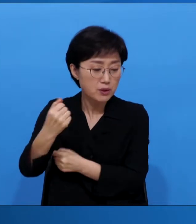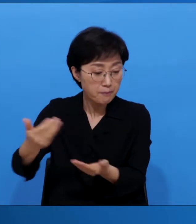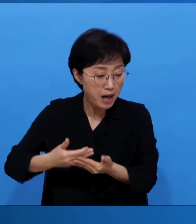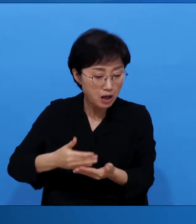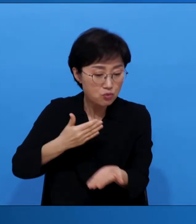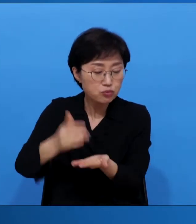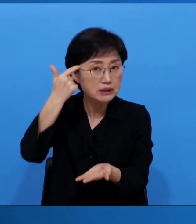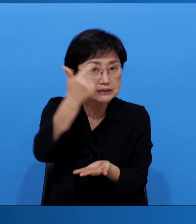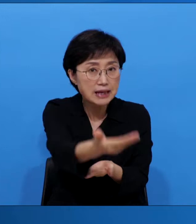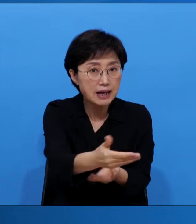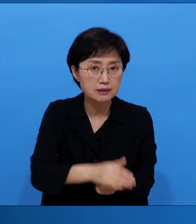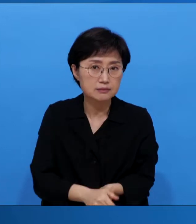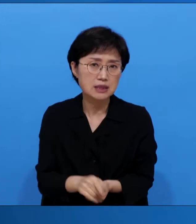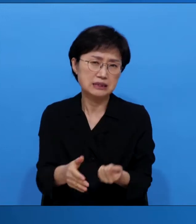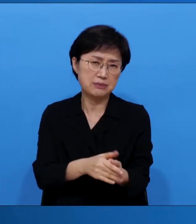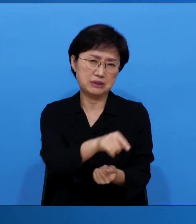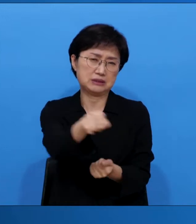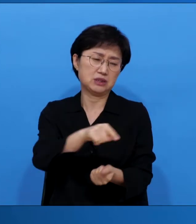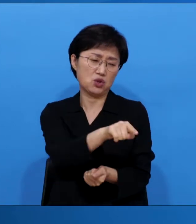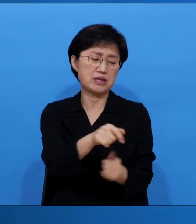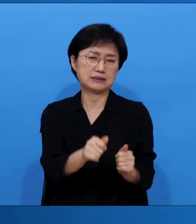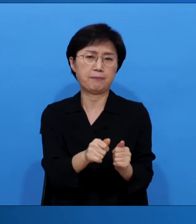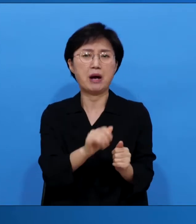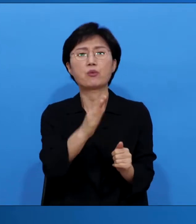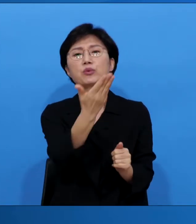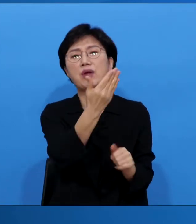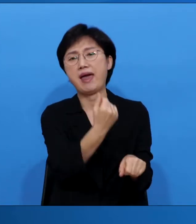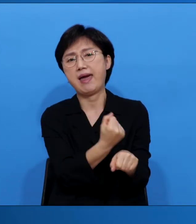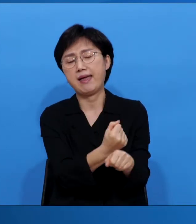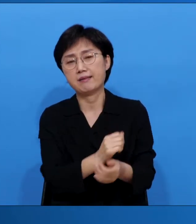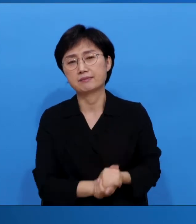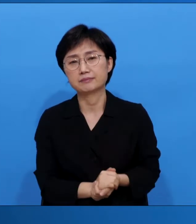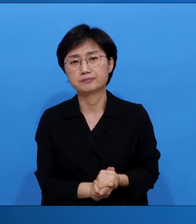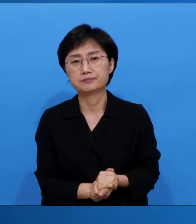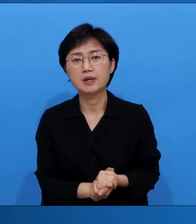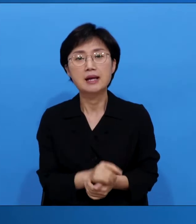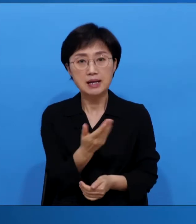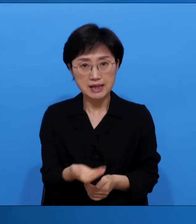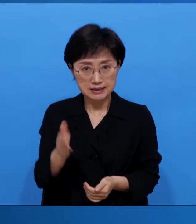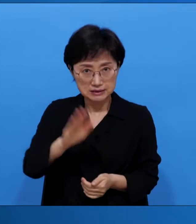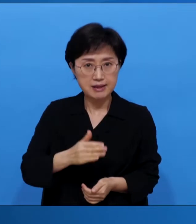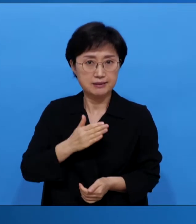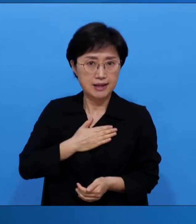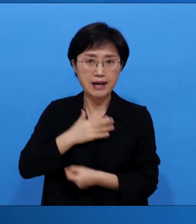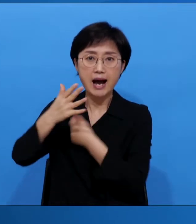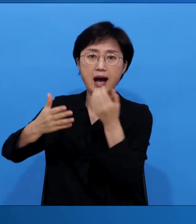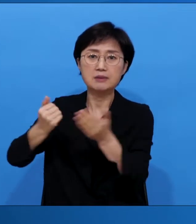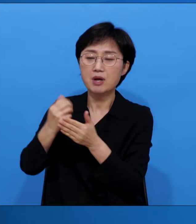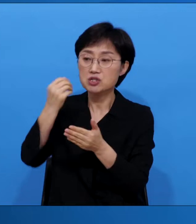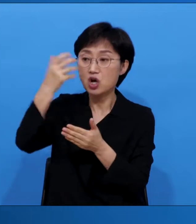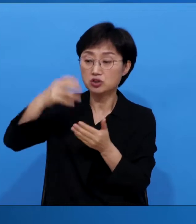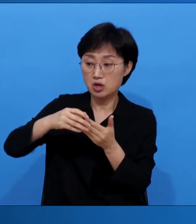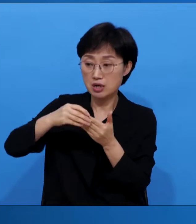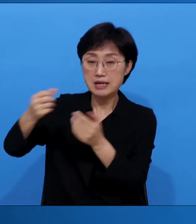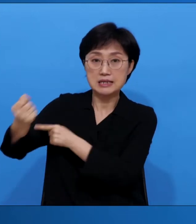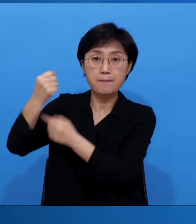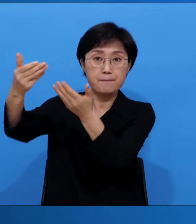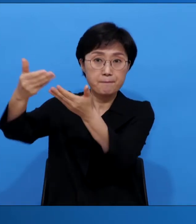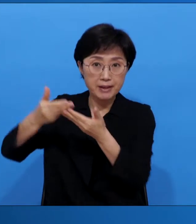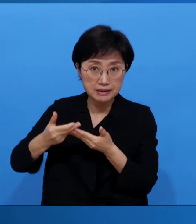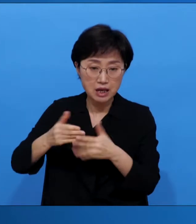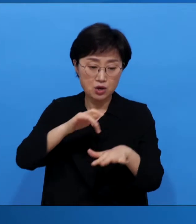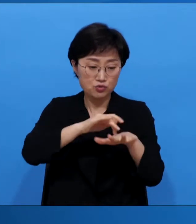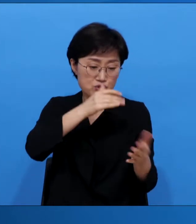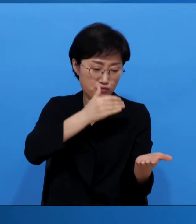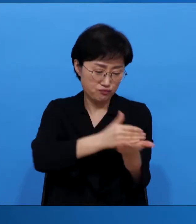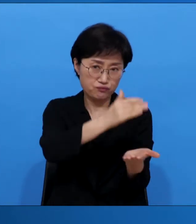힘입어 쫓아내느냐. 그러므로 그들이 너희의 재판관이 되리라. 그러나 내가 하나님의 성령을 힘입어